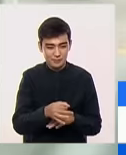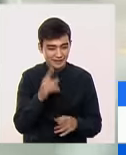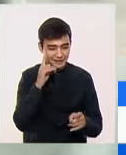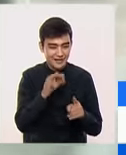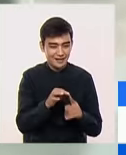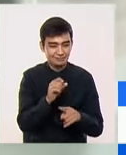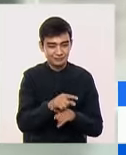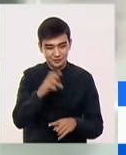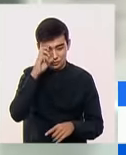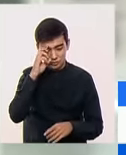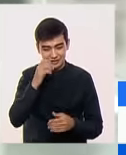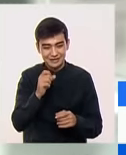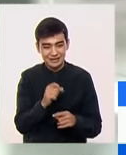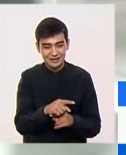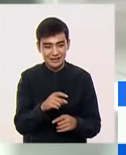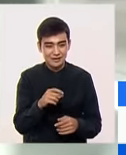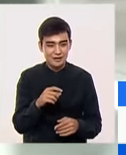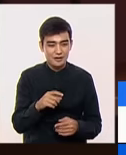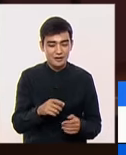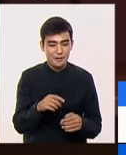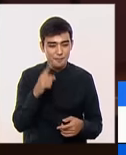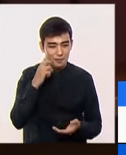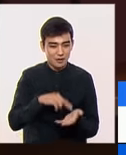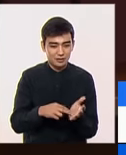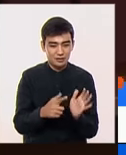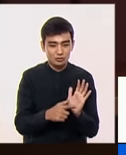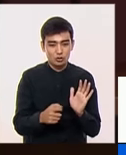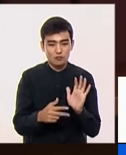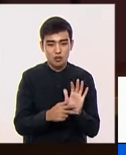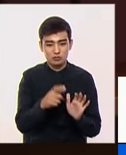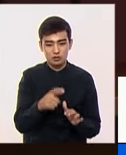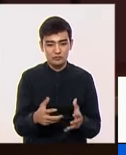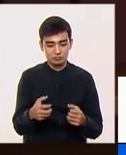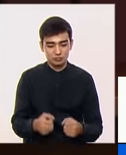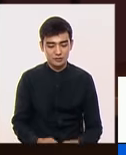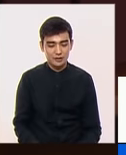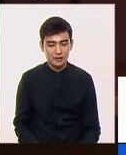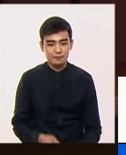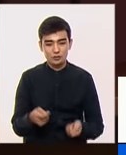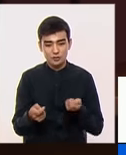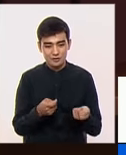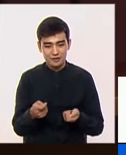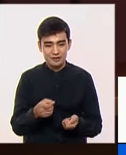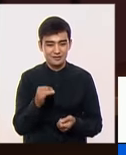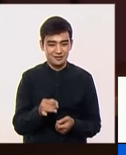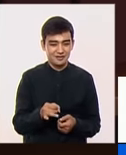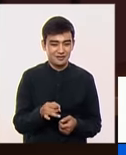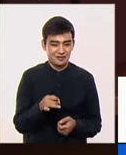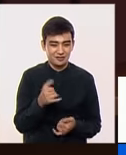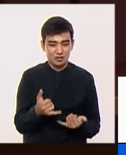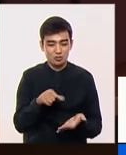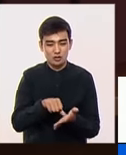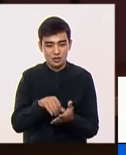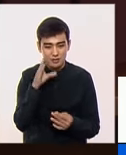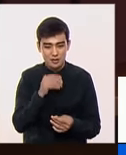госзаказом планирует охватить 708 человек представители руководителя могут участвовать сейчас в